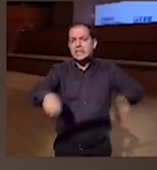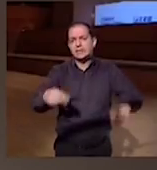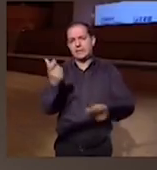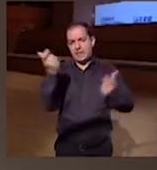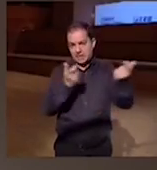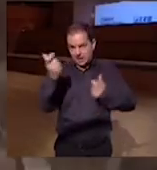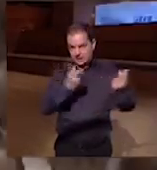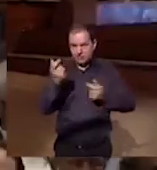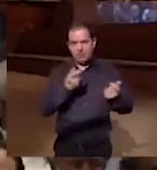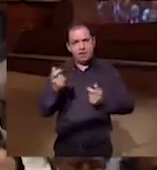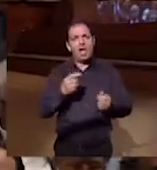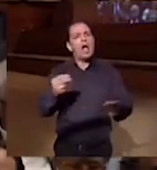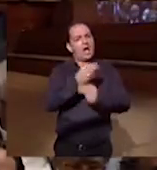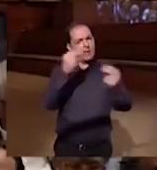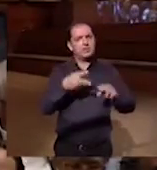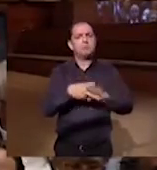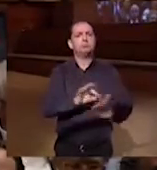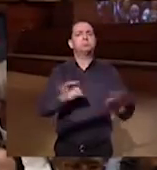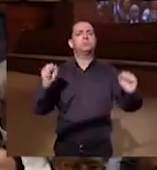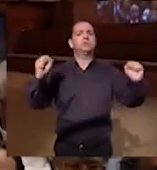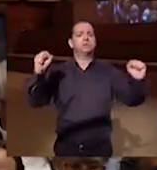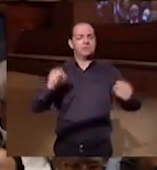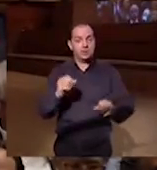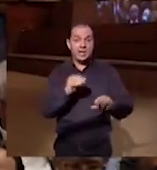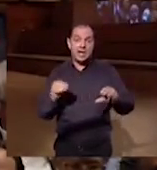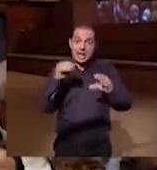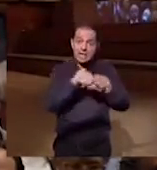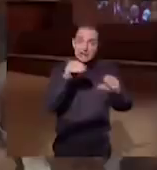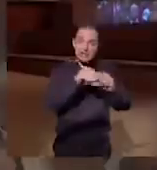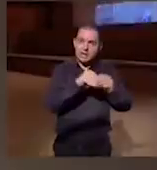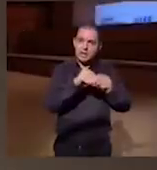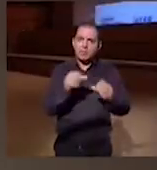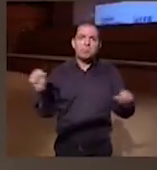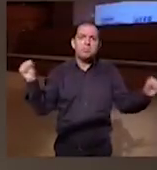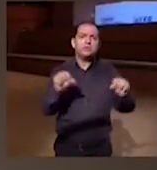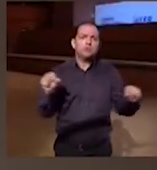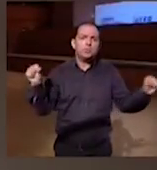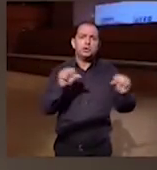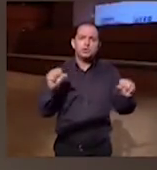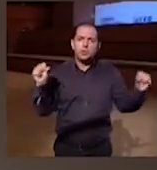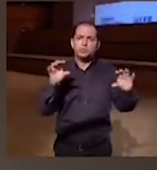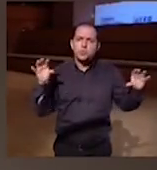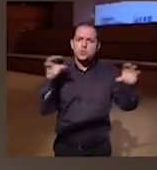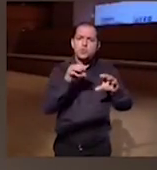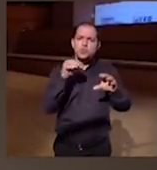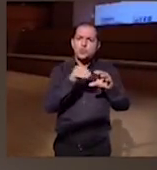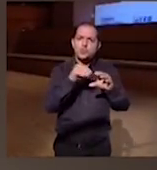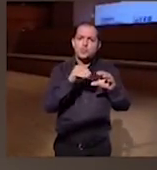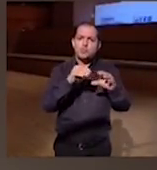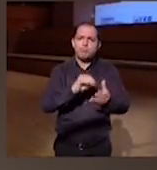τα χαρτοφυλάκια τους, ενώ οι καταθέσεις επιστρέφουν σταθερά πίσω στο τραπεζικό